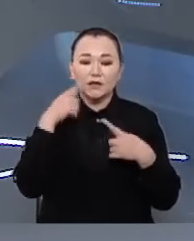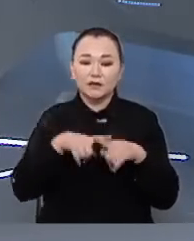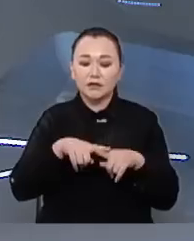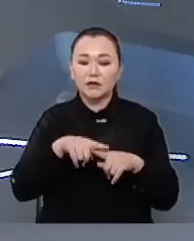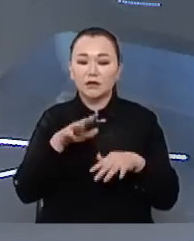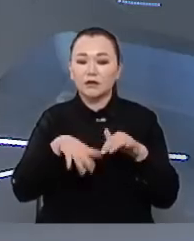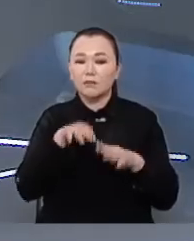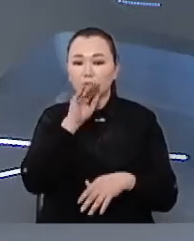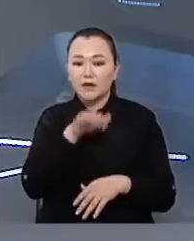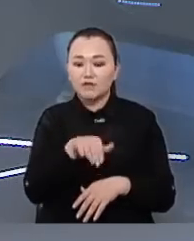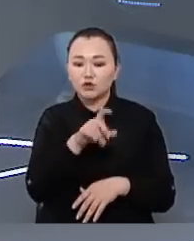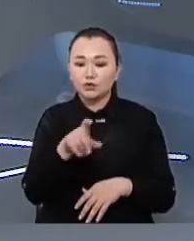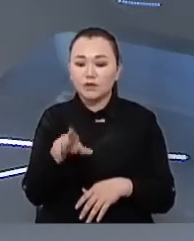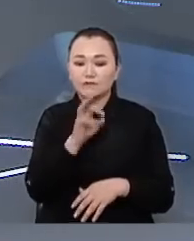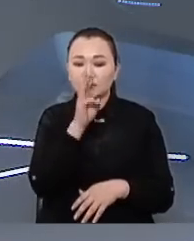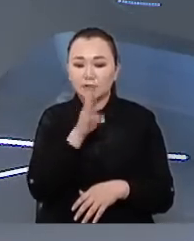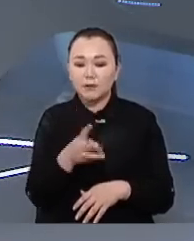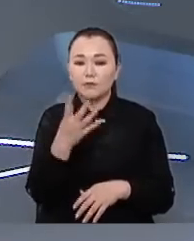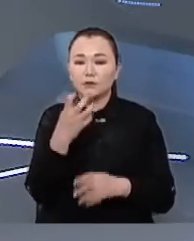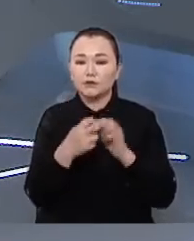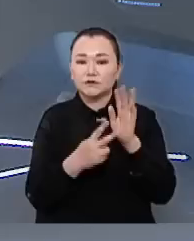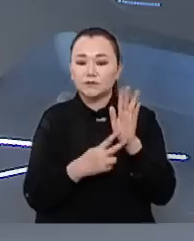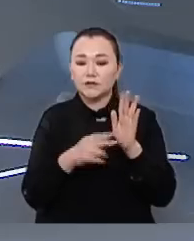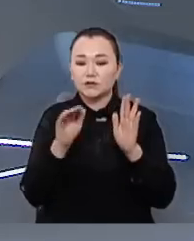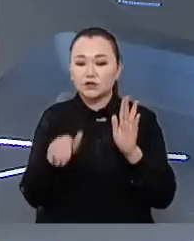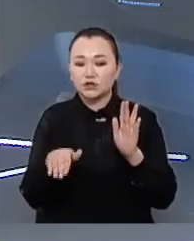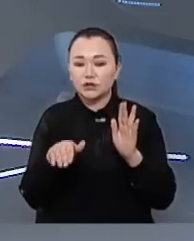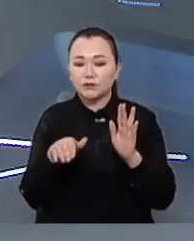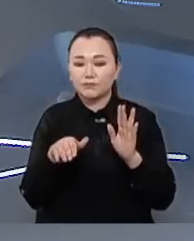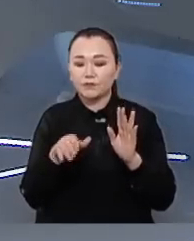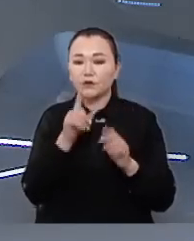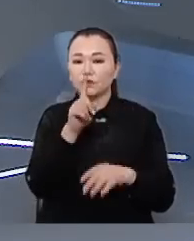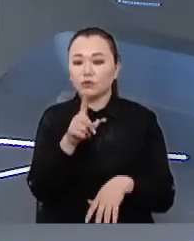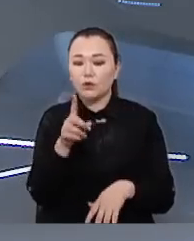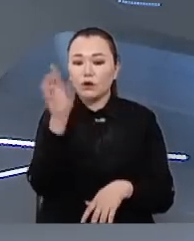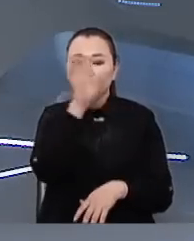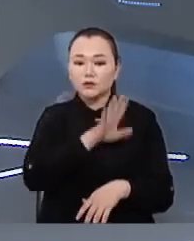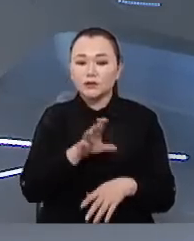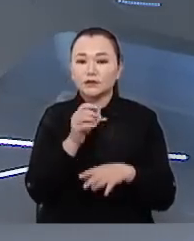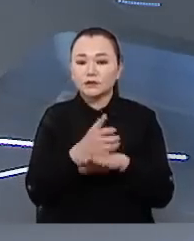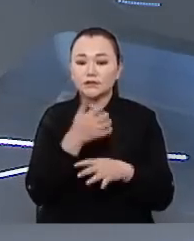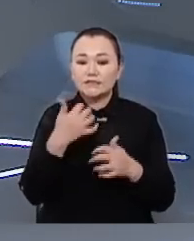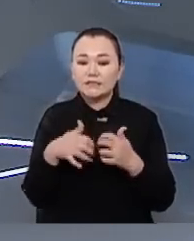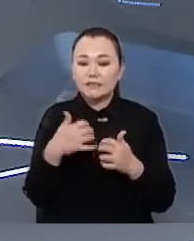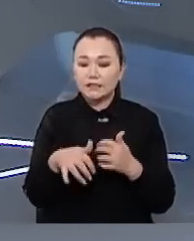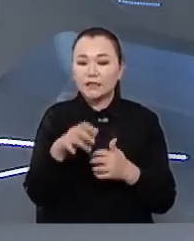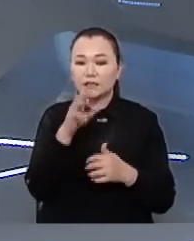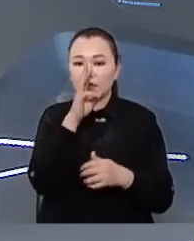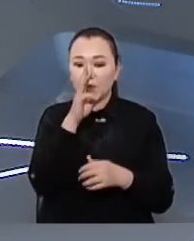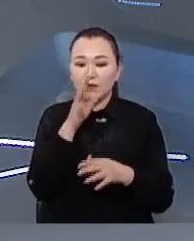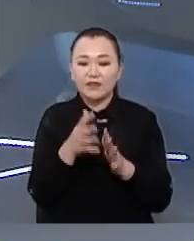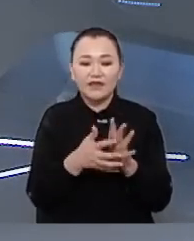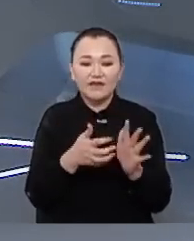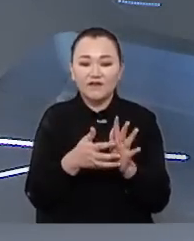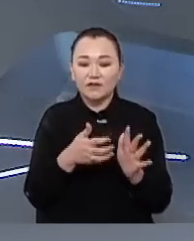техникалық мамандық иелері тұр. Олардың жалақысы 517 мың теңге. Десе де елімізде табысы орташа жалақыға